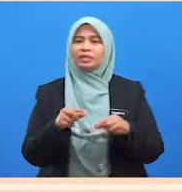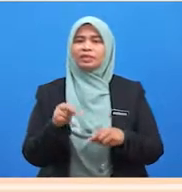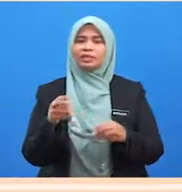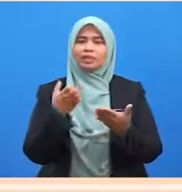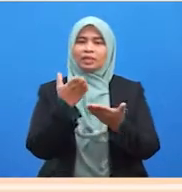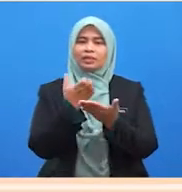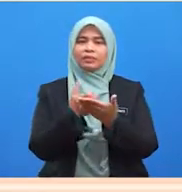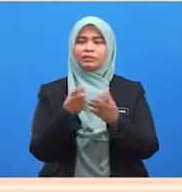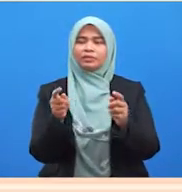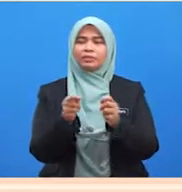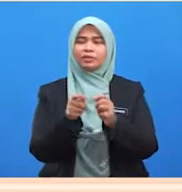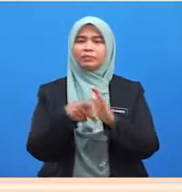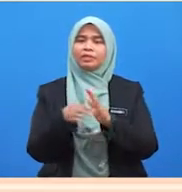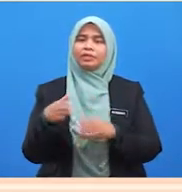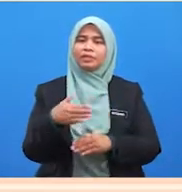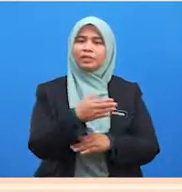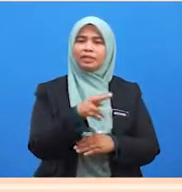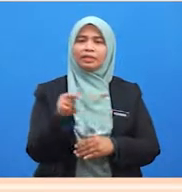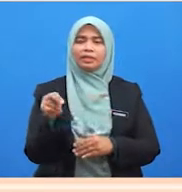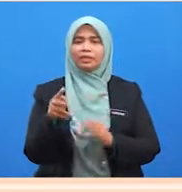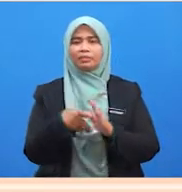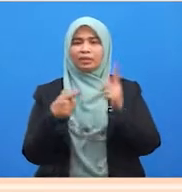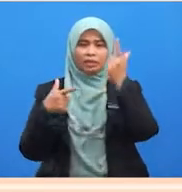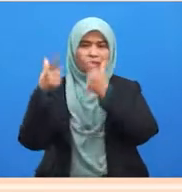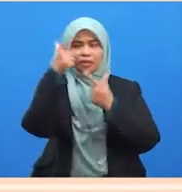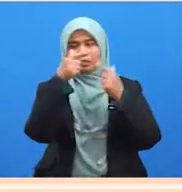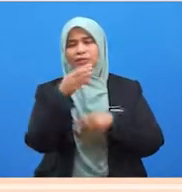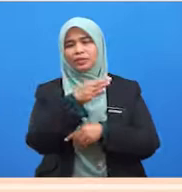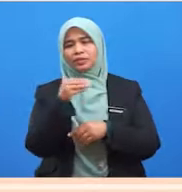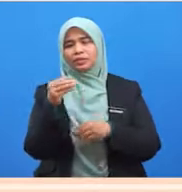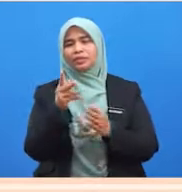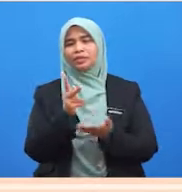seperti perikanan, pelancongan serta pelabuhan.